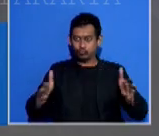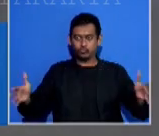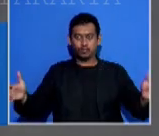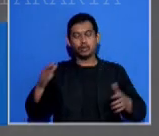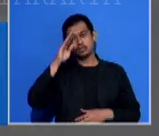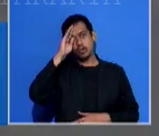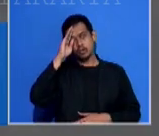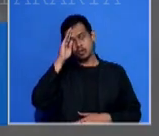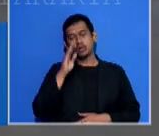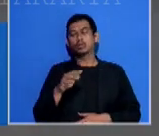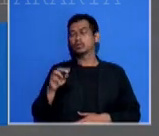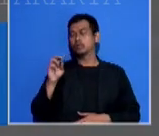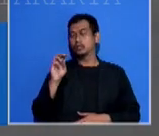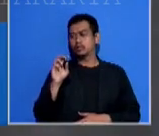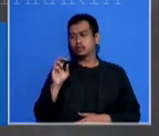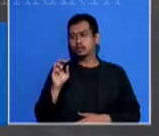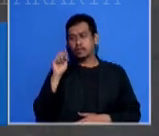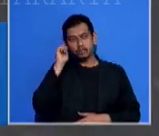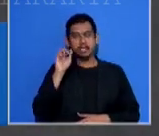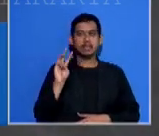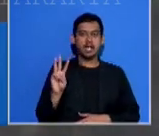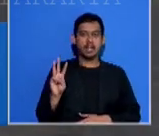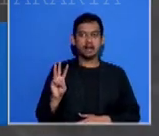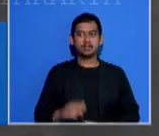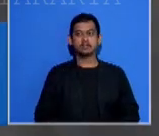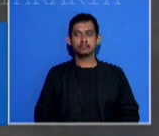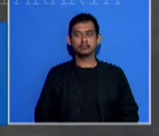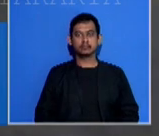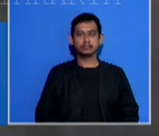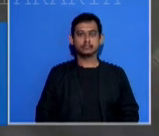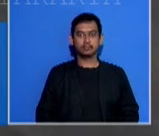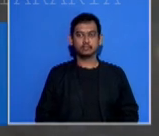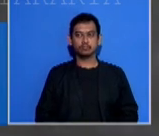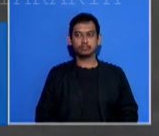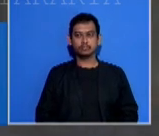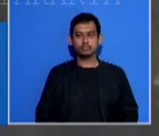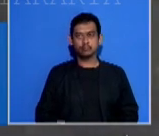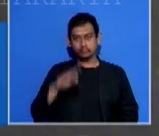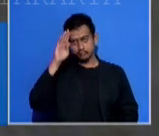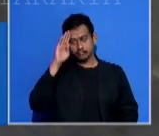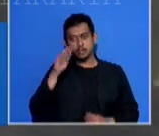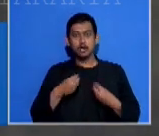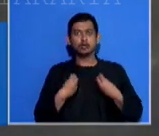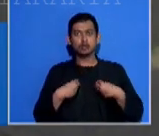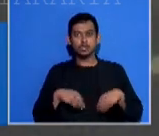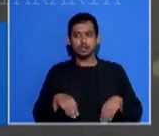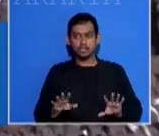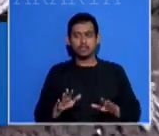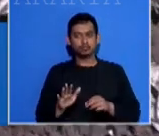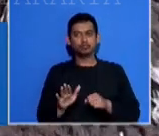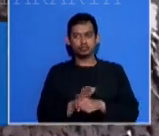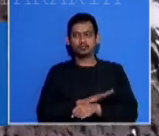tigang babonan. Ing pangangkah wulan besar samangke mindo jaler badhe dipun sati kangge nyekapi panyuwunan kewan